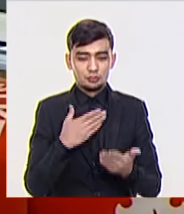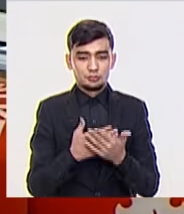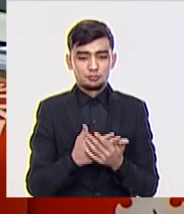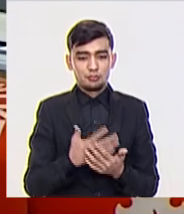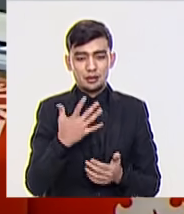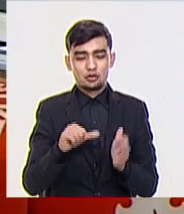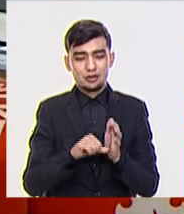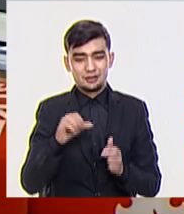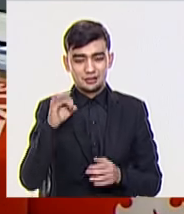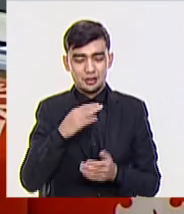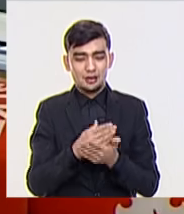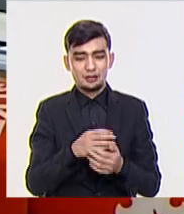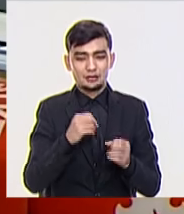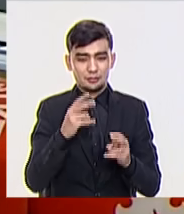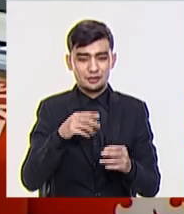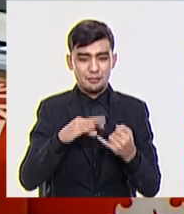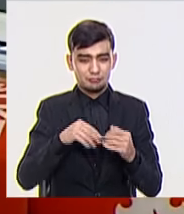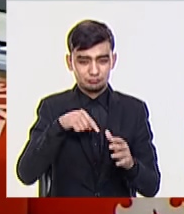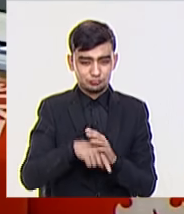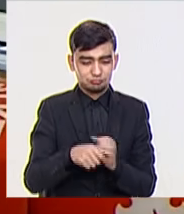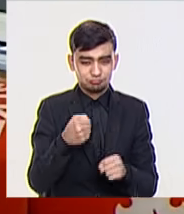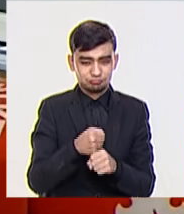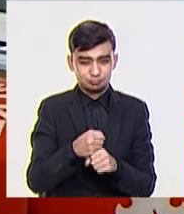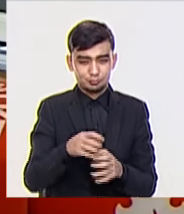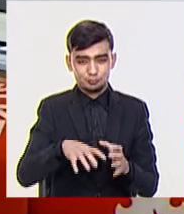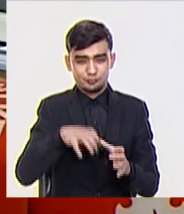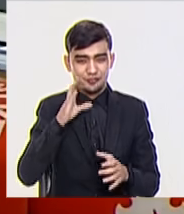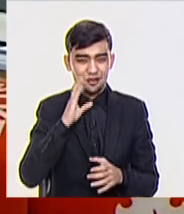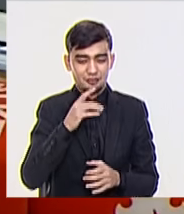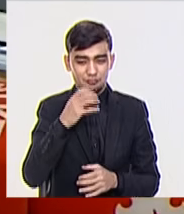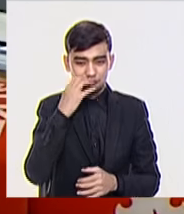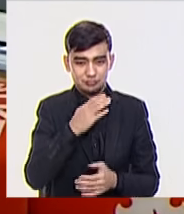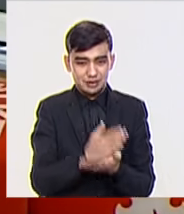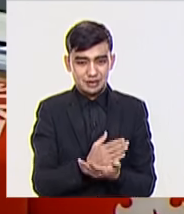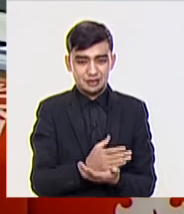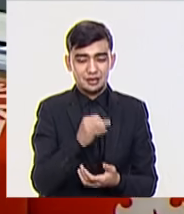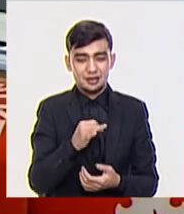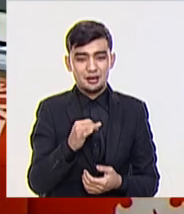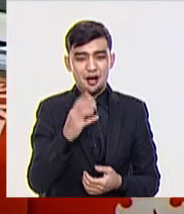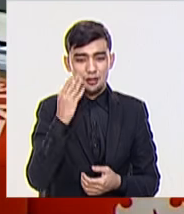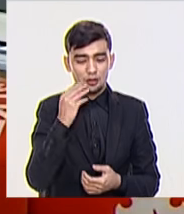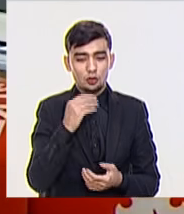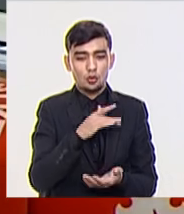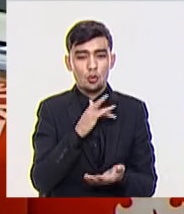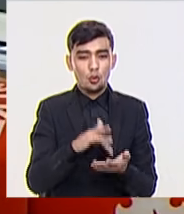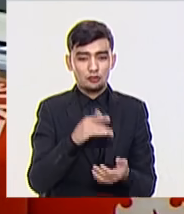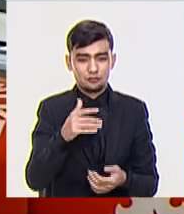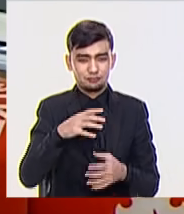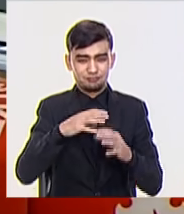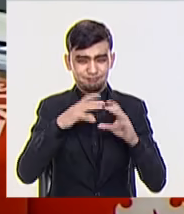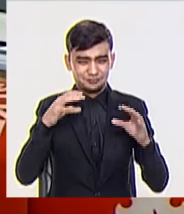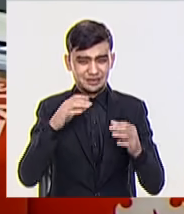ішінде үлкен жасанды жел өзенін тудыру, сол жасанды жел өзендерін мына Алматы қаласының аспанда төніп